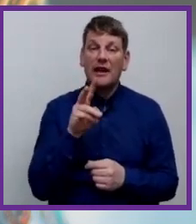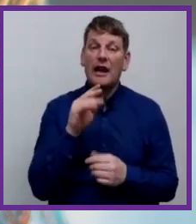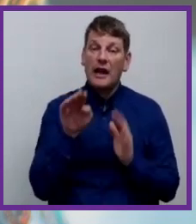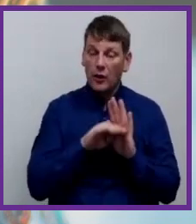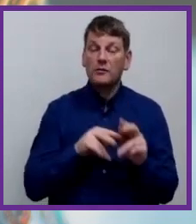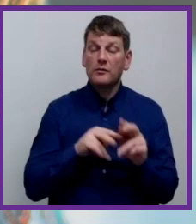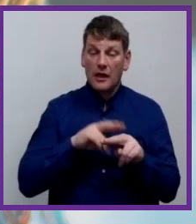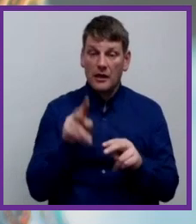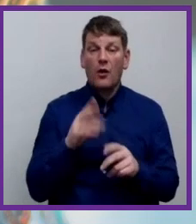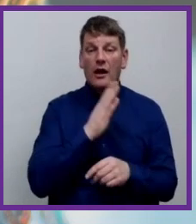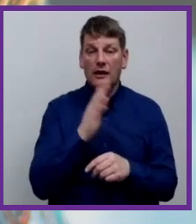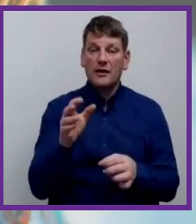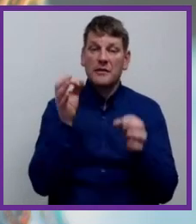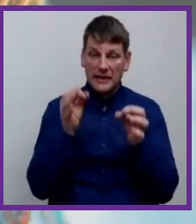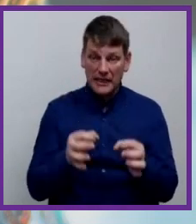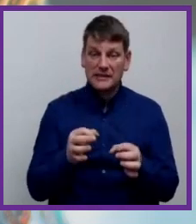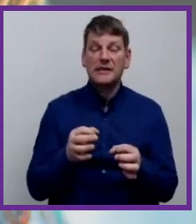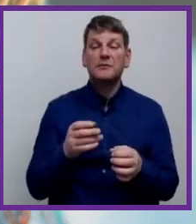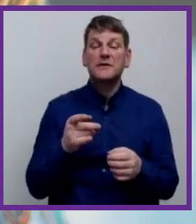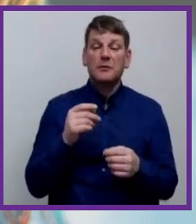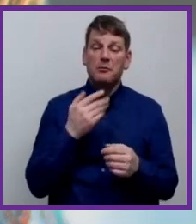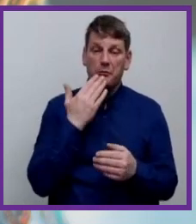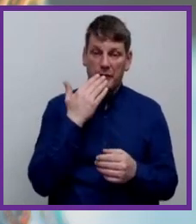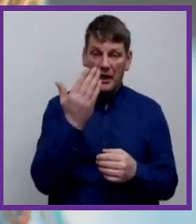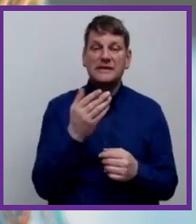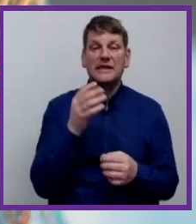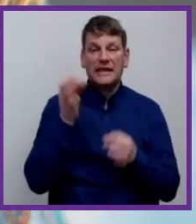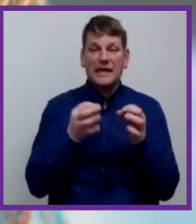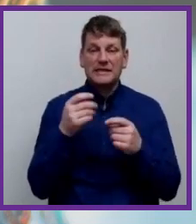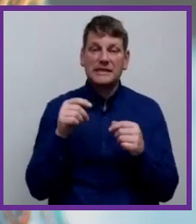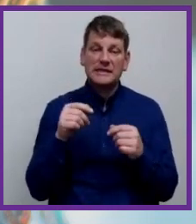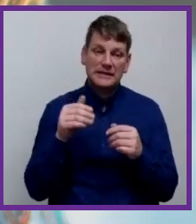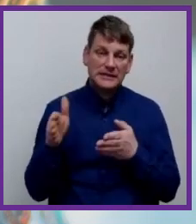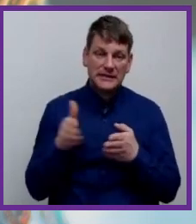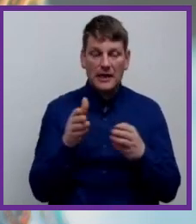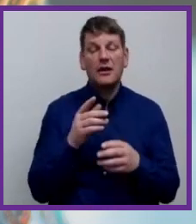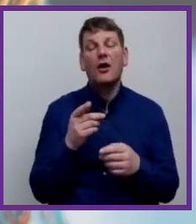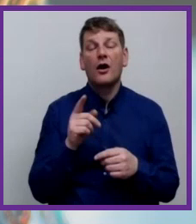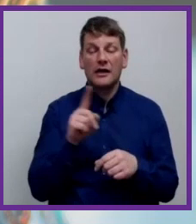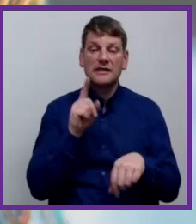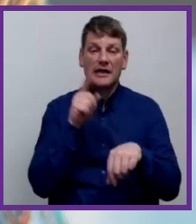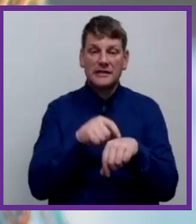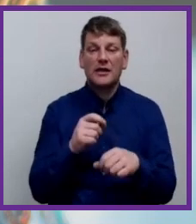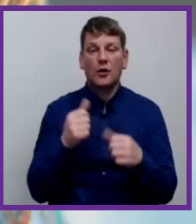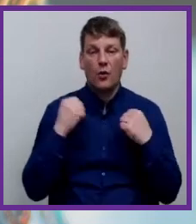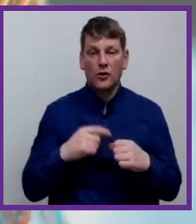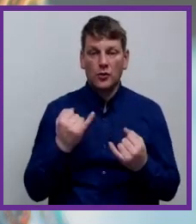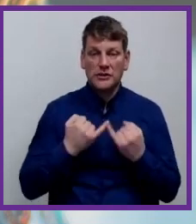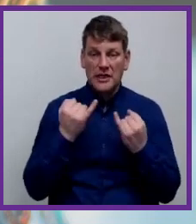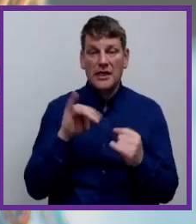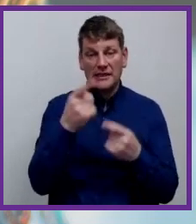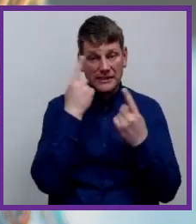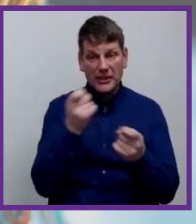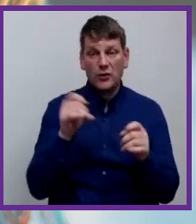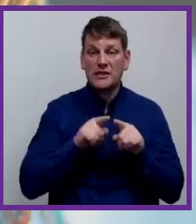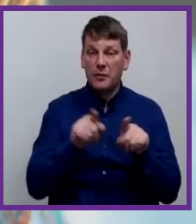katram tiesības prasīt tiesas ceļā atsaukt ziņas, kas aizskar godu un cieņu, ja šo ziņu izplatītājs nepierāda,